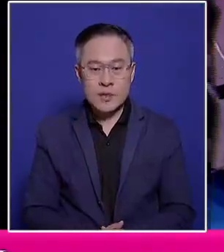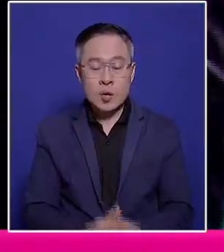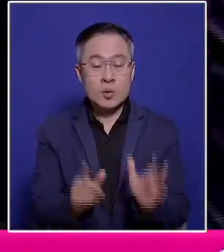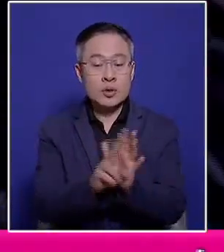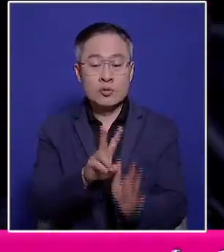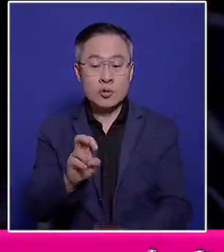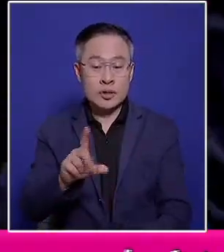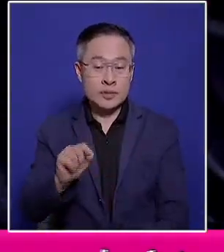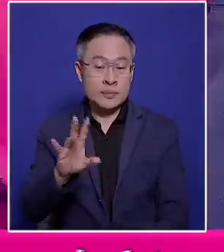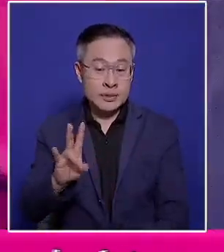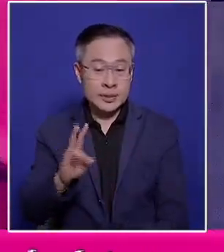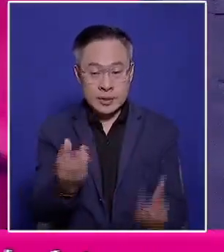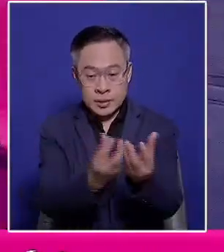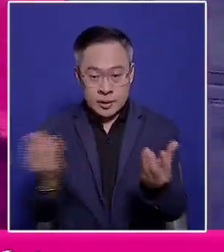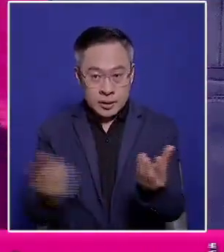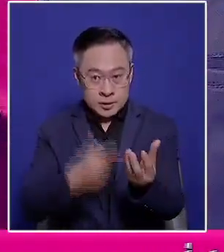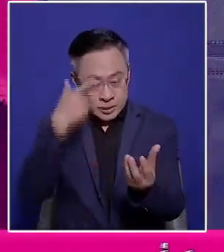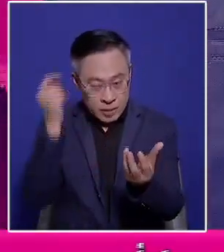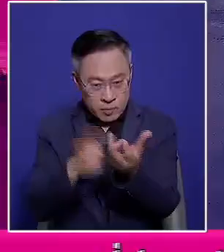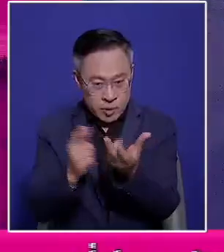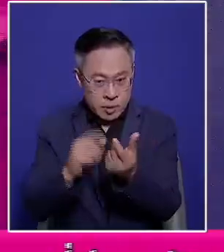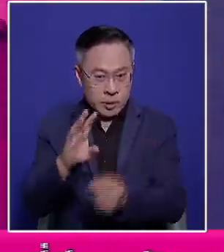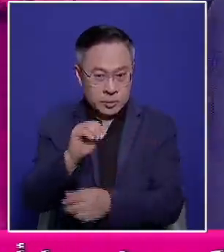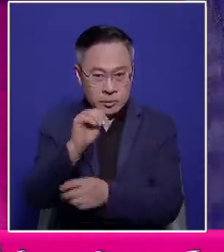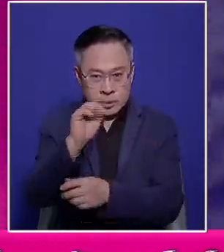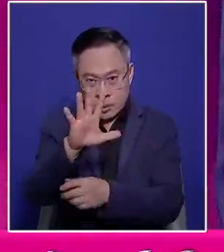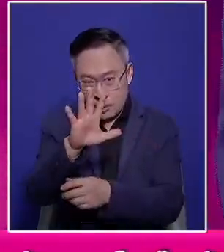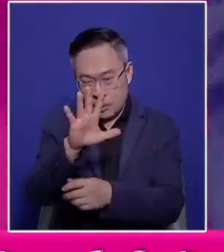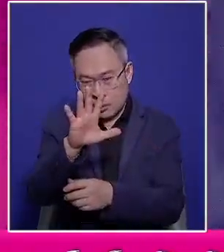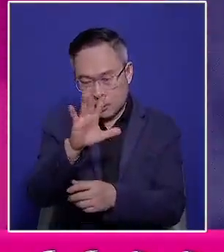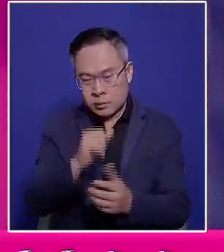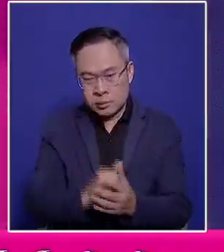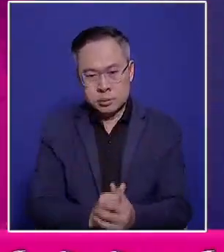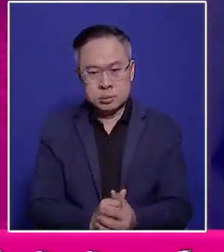งวดที่227จำนวน45ลูก